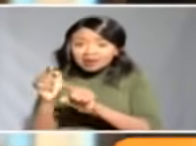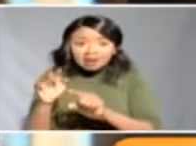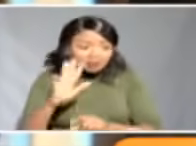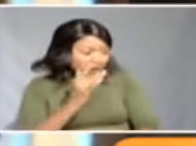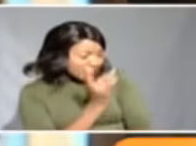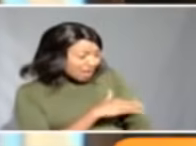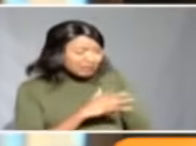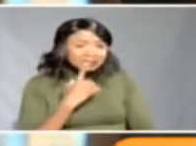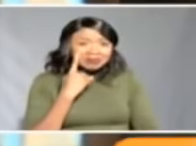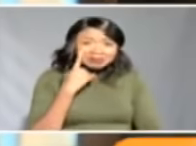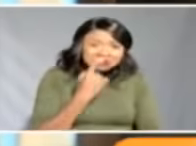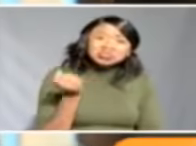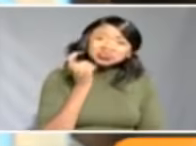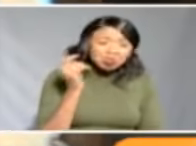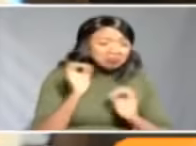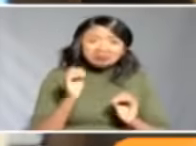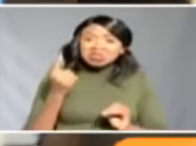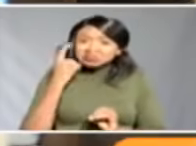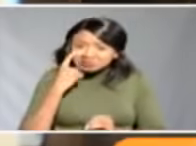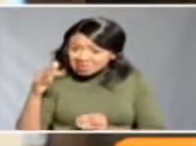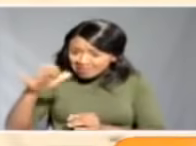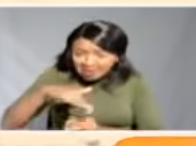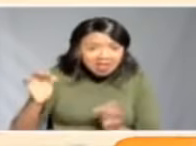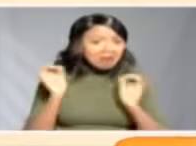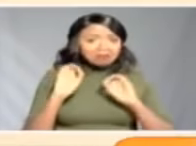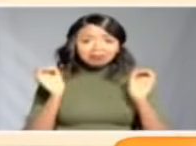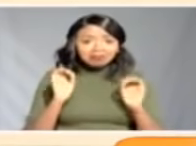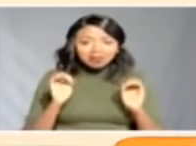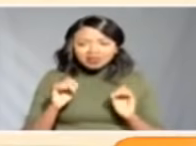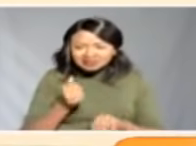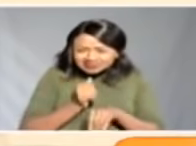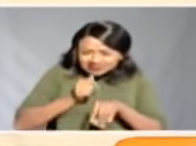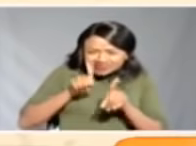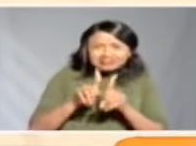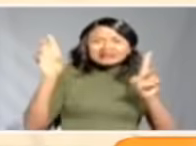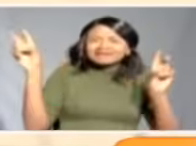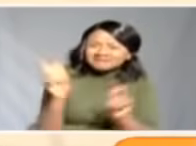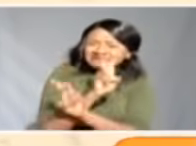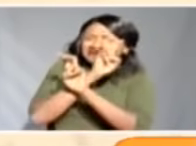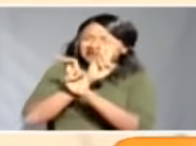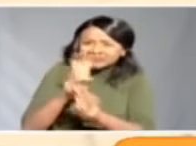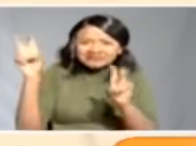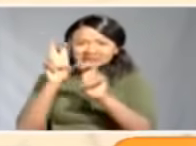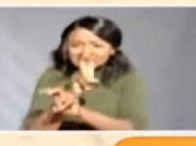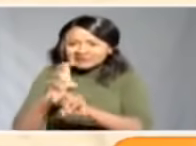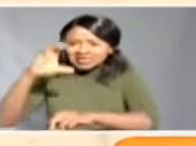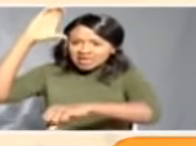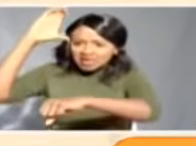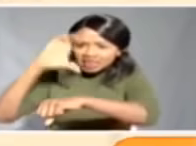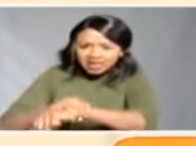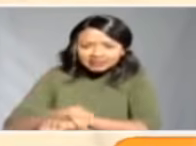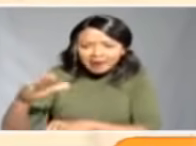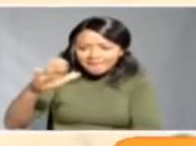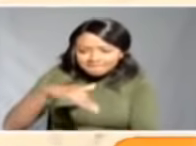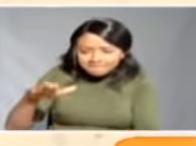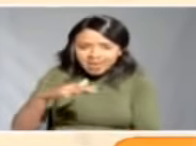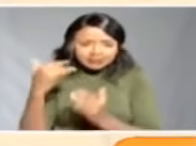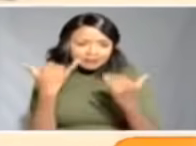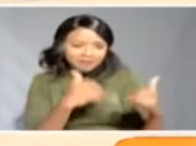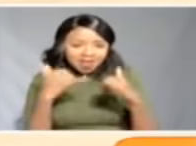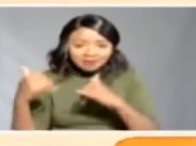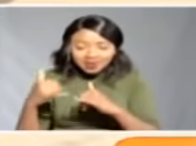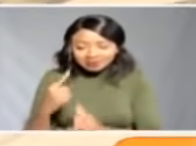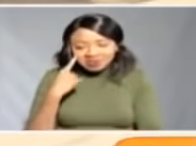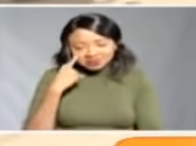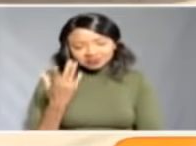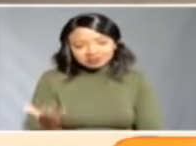akaniambia hamuoni kwa jia na hamuoni kwa duka. Sistake vile alienda kumtafuta, ndio alienda mahali wanachezeanga, akampata